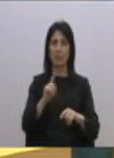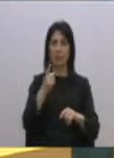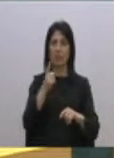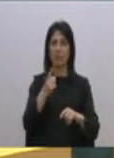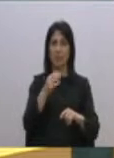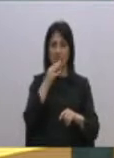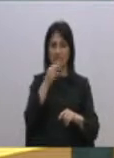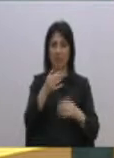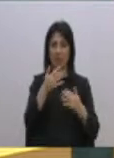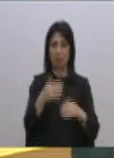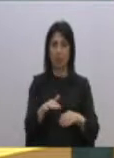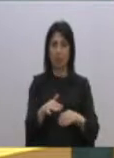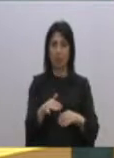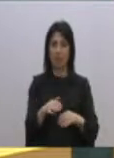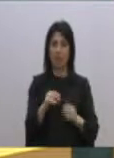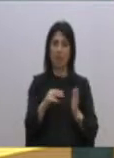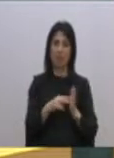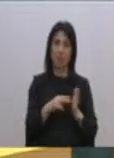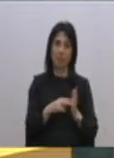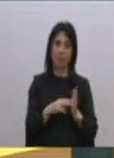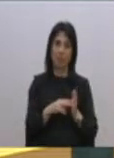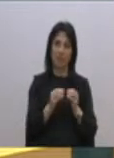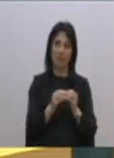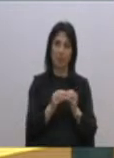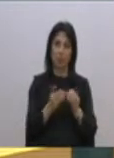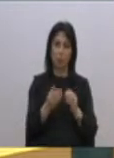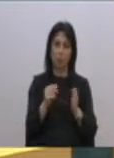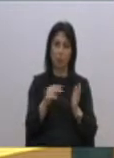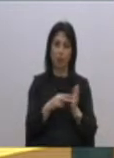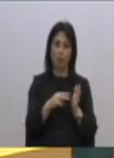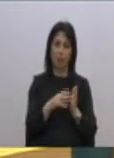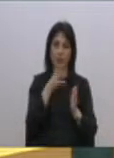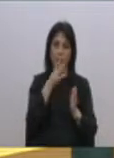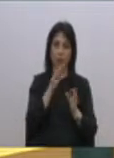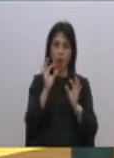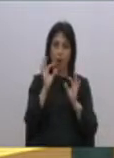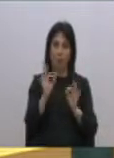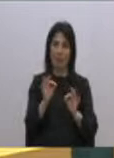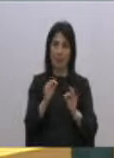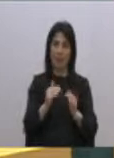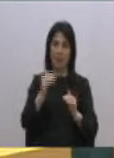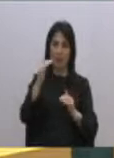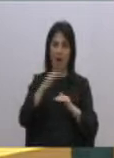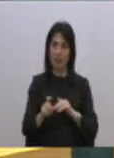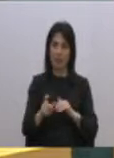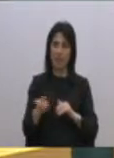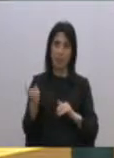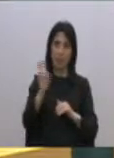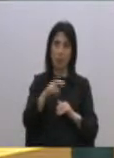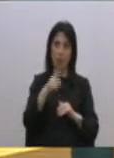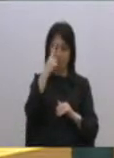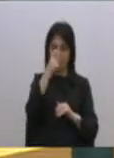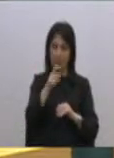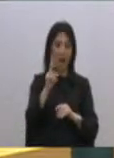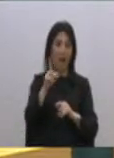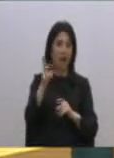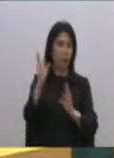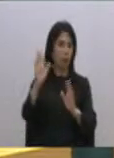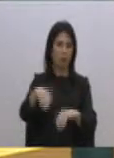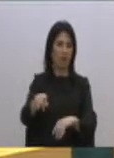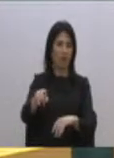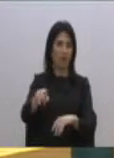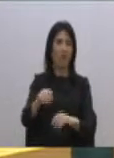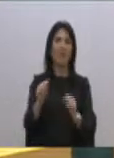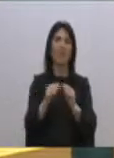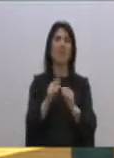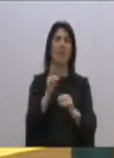ისინიც გითხარით შეფასებების და კენჭისყრის დროს ფასების დროს ობიექტურად მაღალ ქულას მიიღებს კანდიდატი ჯერ ეს კანდიდატი უნდა ჩავარდეს